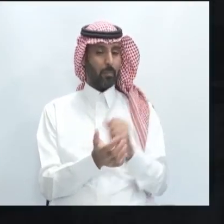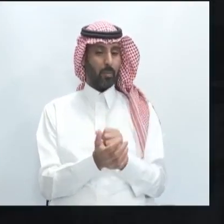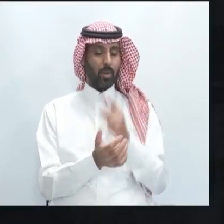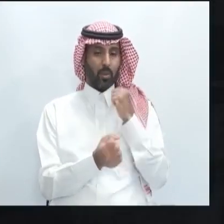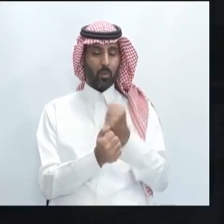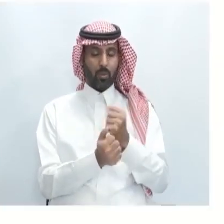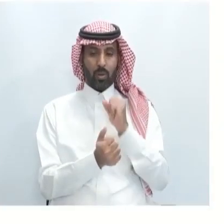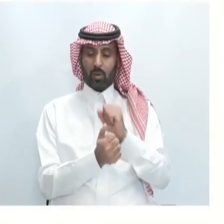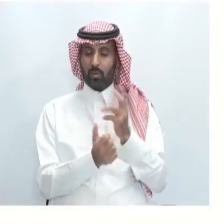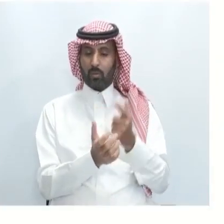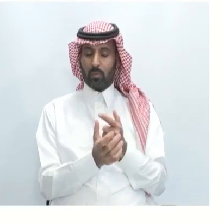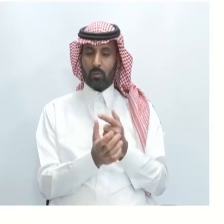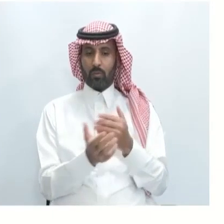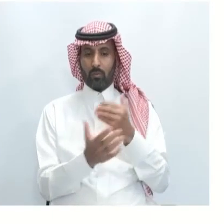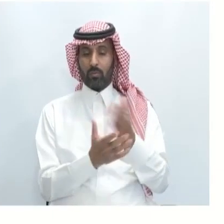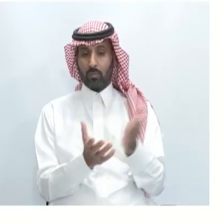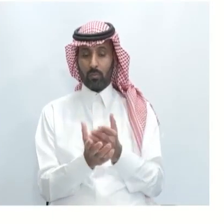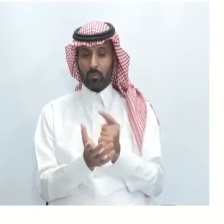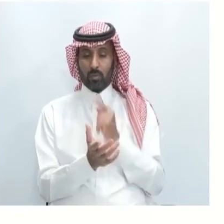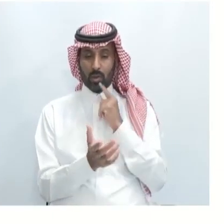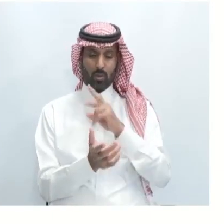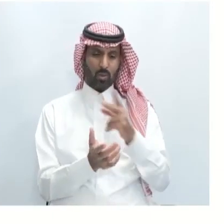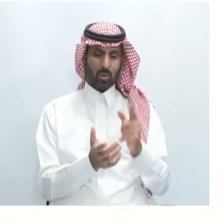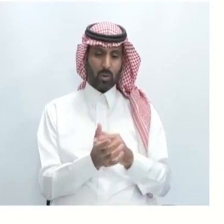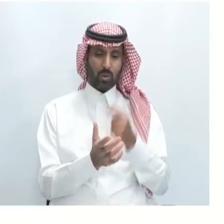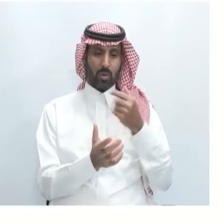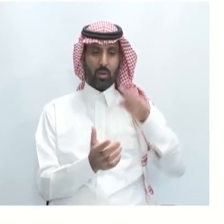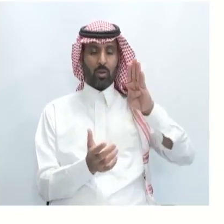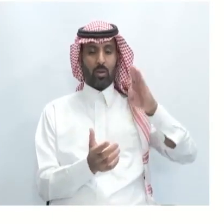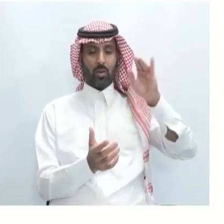الوظيفيه المميزه فيه ولكن هنا النوع